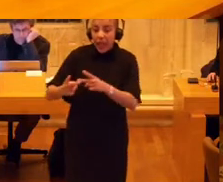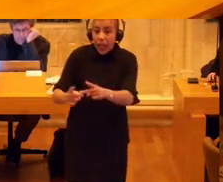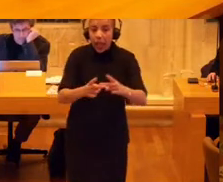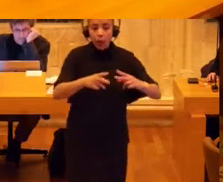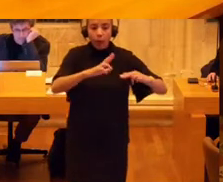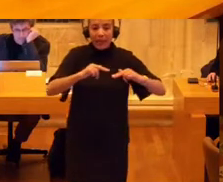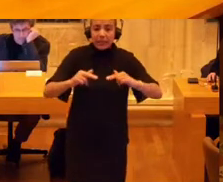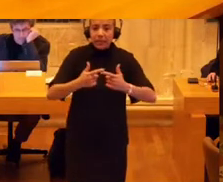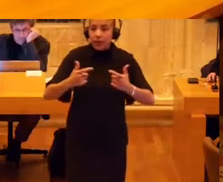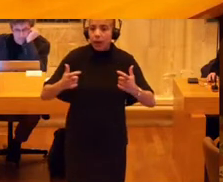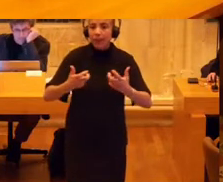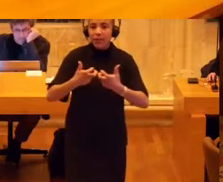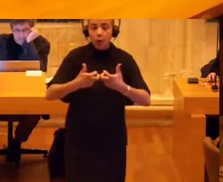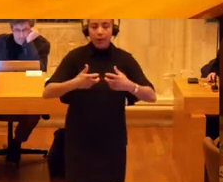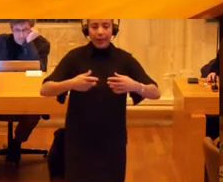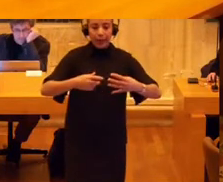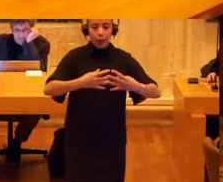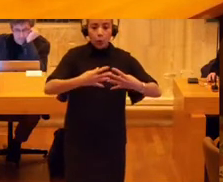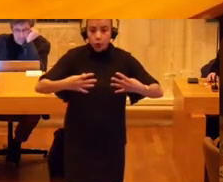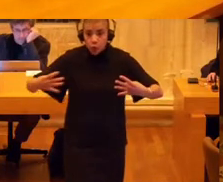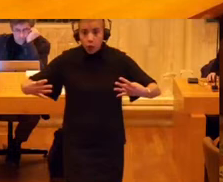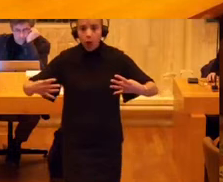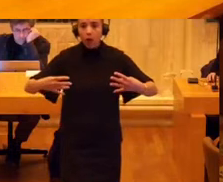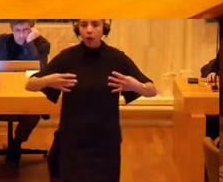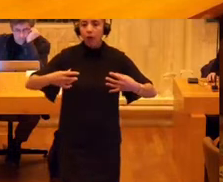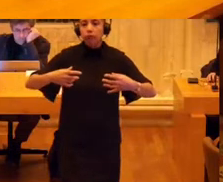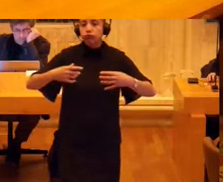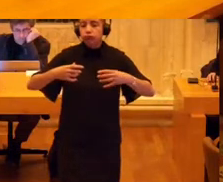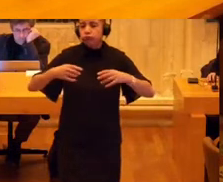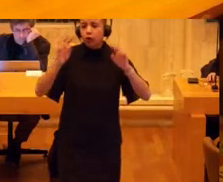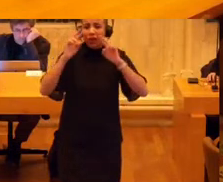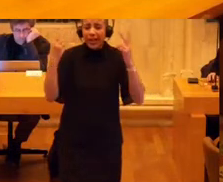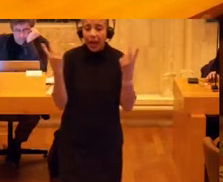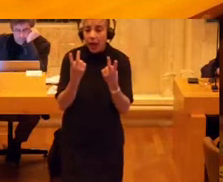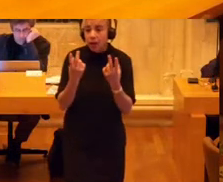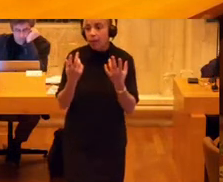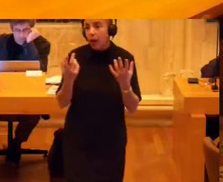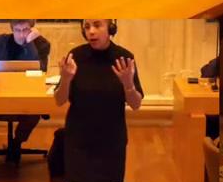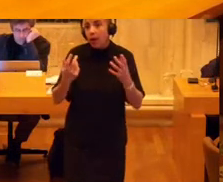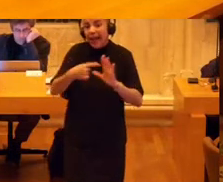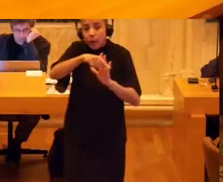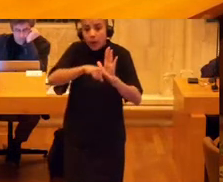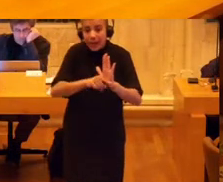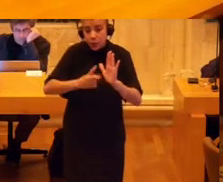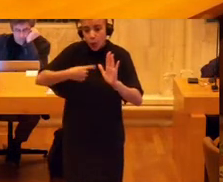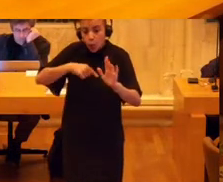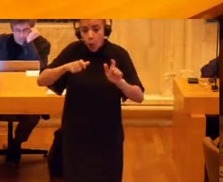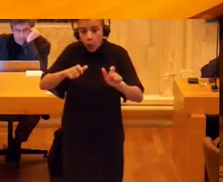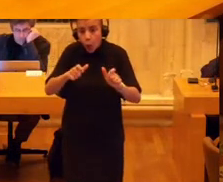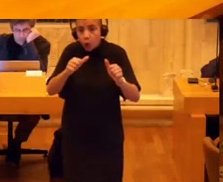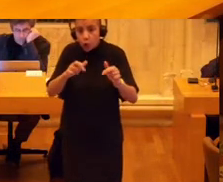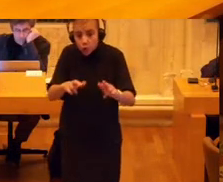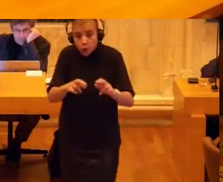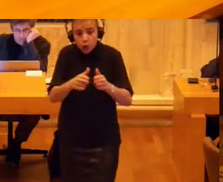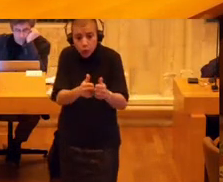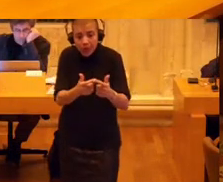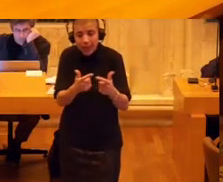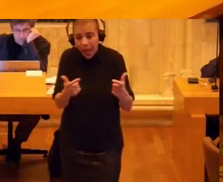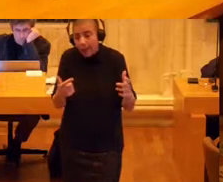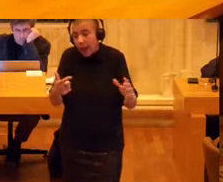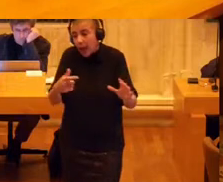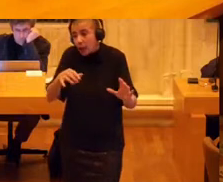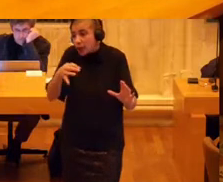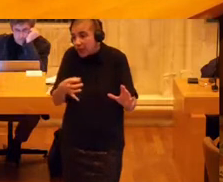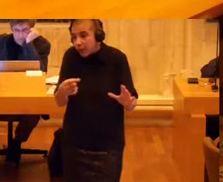la capacité qu'on a à réellement faire respecter les choses. Donc, ça, c'est pas complètement faux. Ah, Madame Ovnanian avait une autre question, une question en